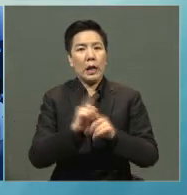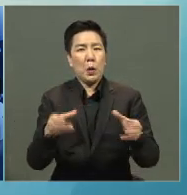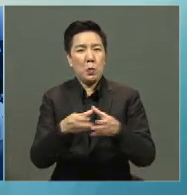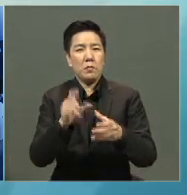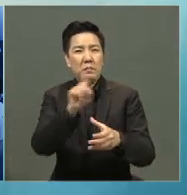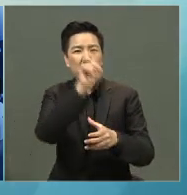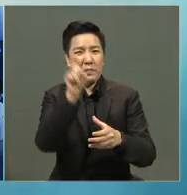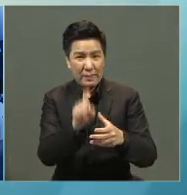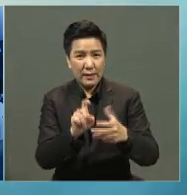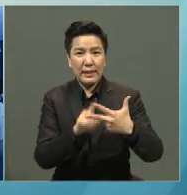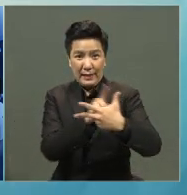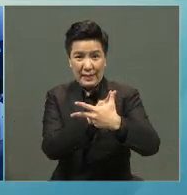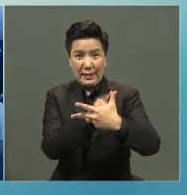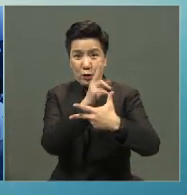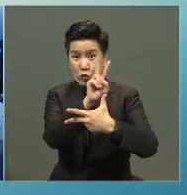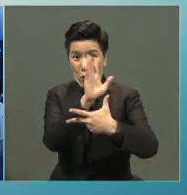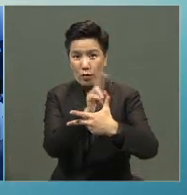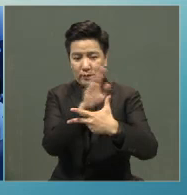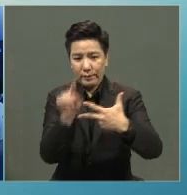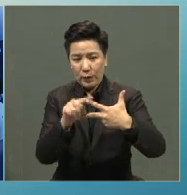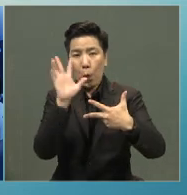วันแล้วก็มีการตรวจเช็คตอนช่วงเข้ากับช่วงออกเหมือนเดิมกันไปแต่มีกลุ่มคนบางคนอันนี้ตั้งข้อสังเกตเอาไว้นะครับกลุ่มที่2จะเป็นรายที่สามคนนี้นะครับ